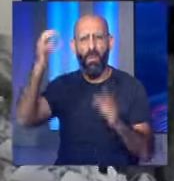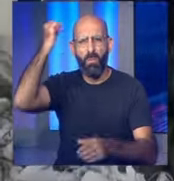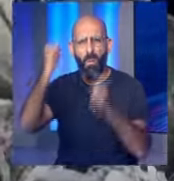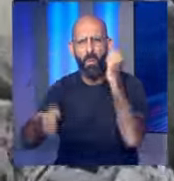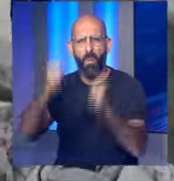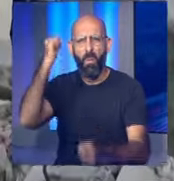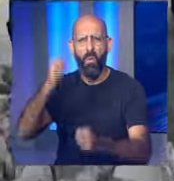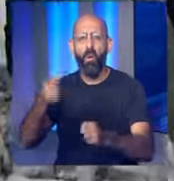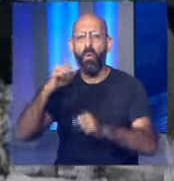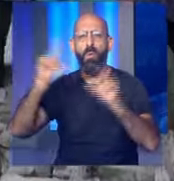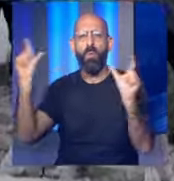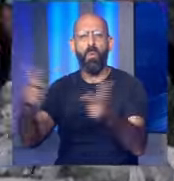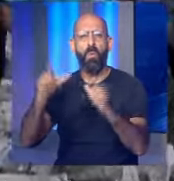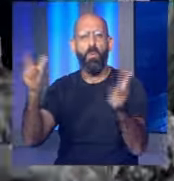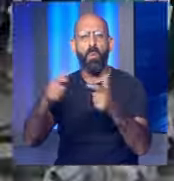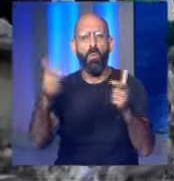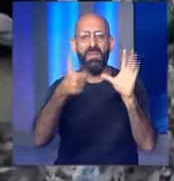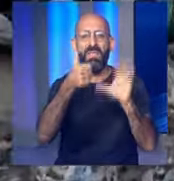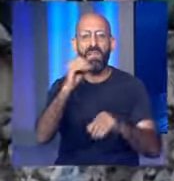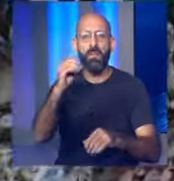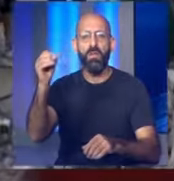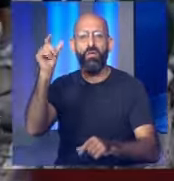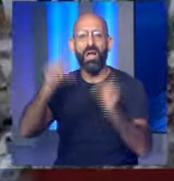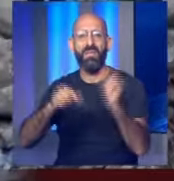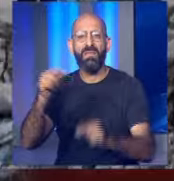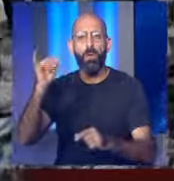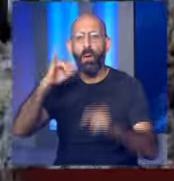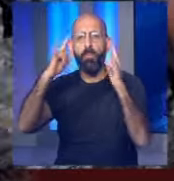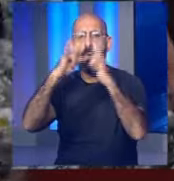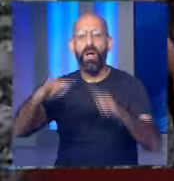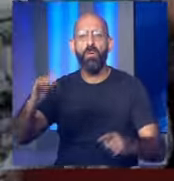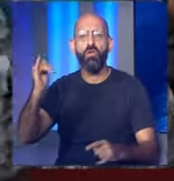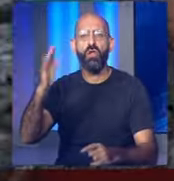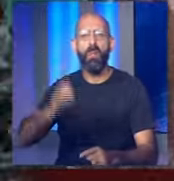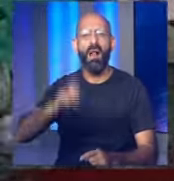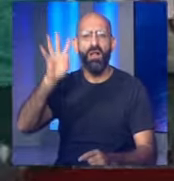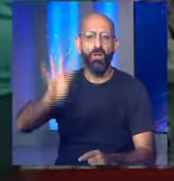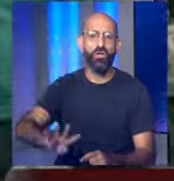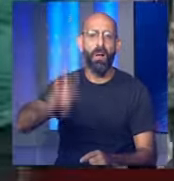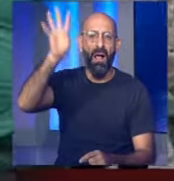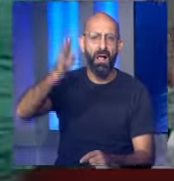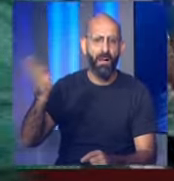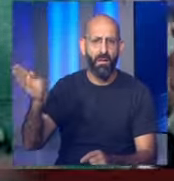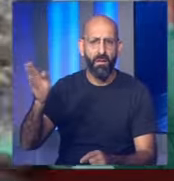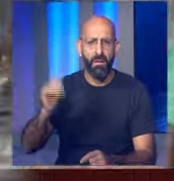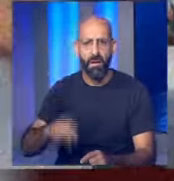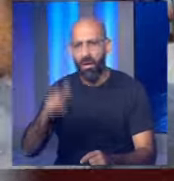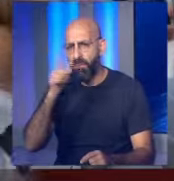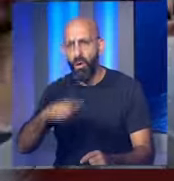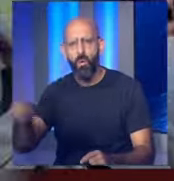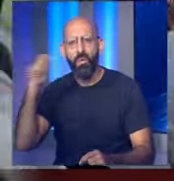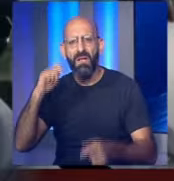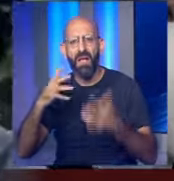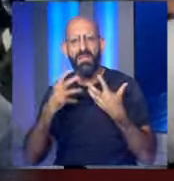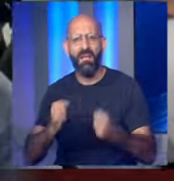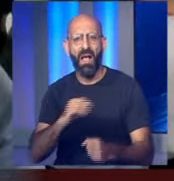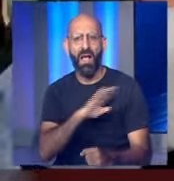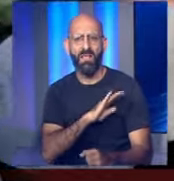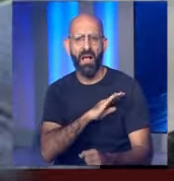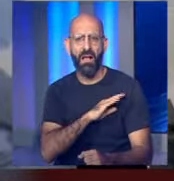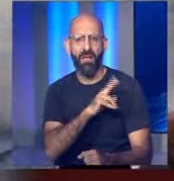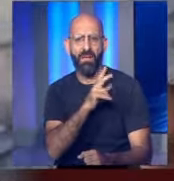منذ صباح اليوم، في حين أفادت إذاعة جيش الاحتلال باعتقال نحو 600 شخص من مخيم جباليا وشمالي القطاع.